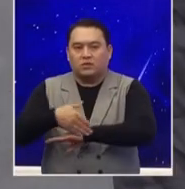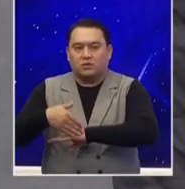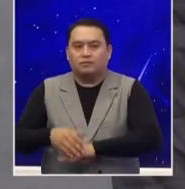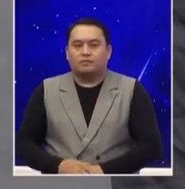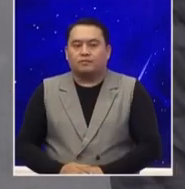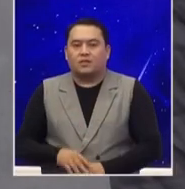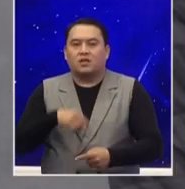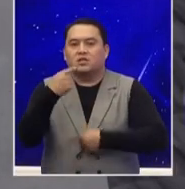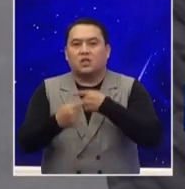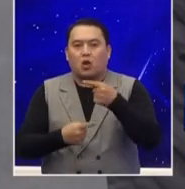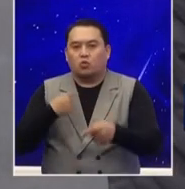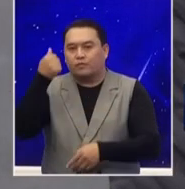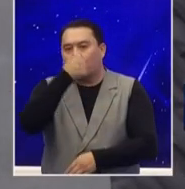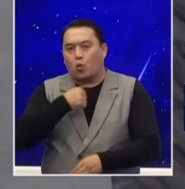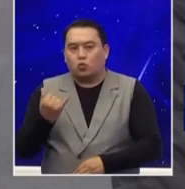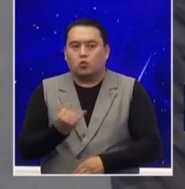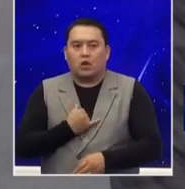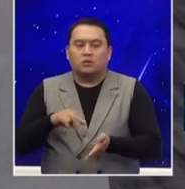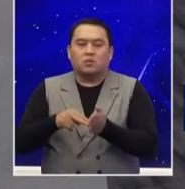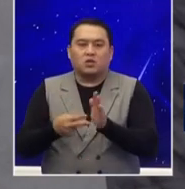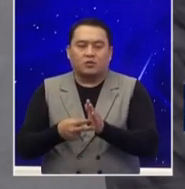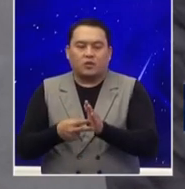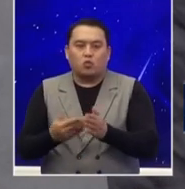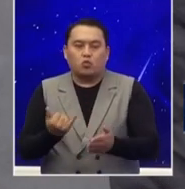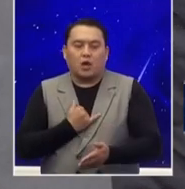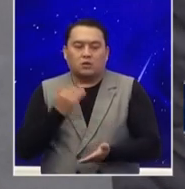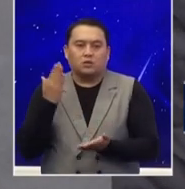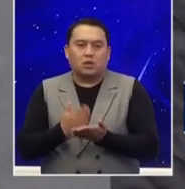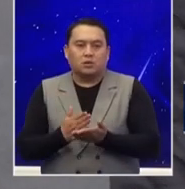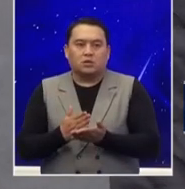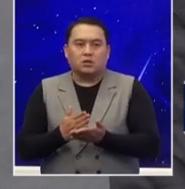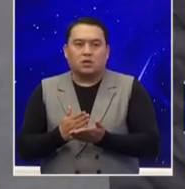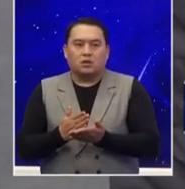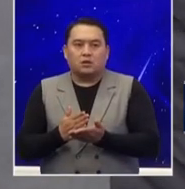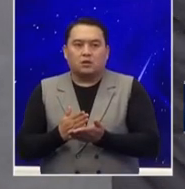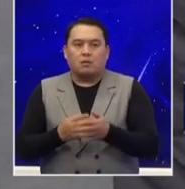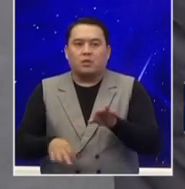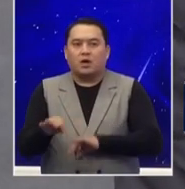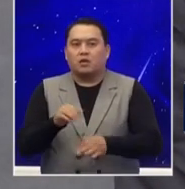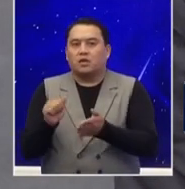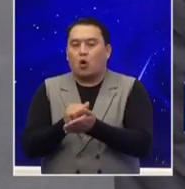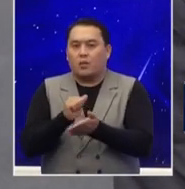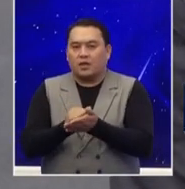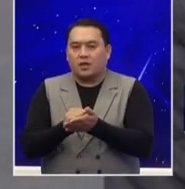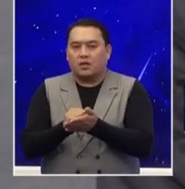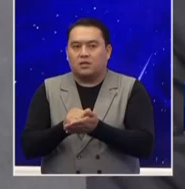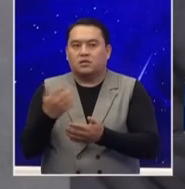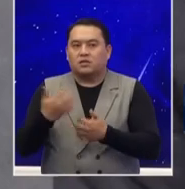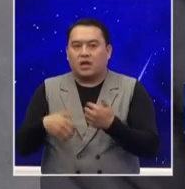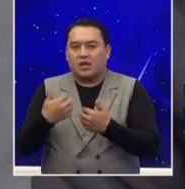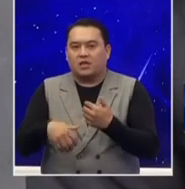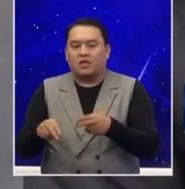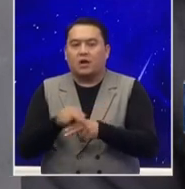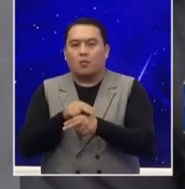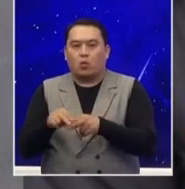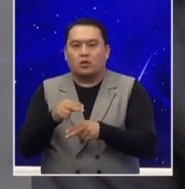следующий год у нас запланирована мы имеем на руках проектно-сметную документацию на средний ремонт